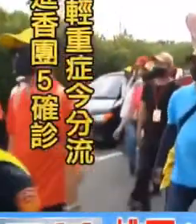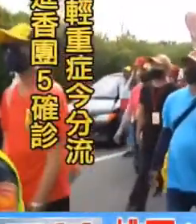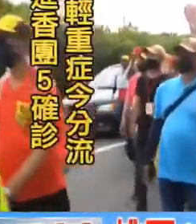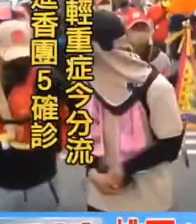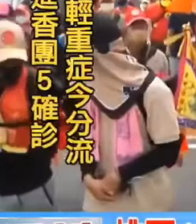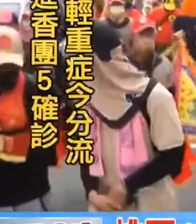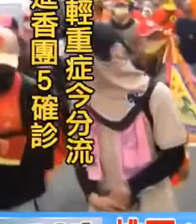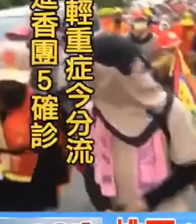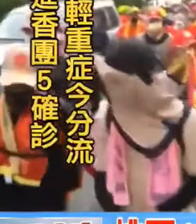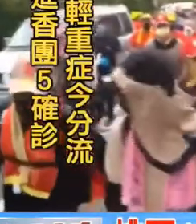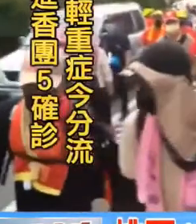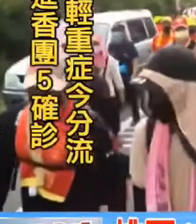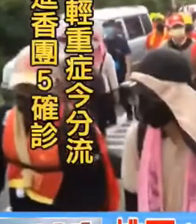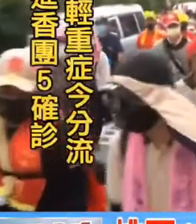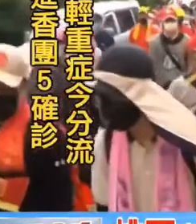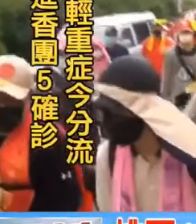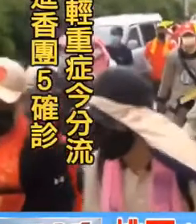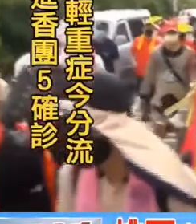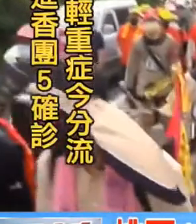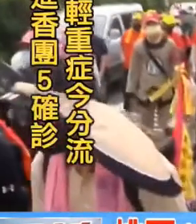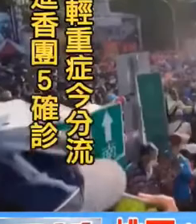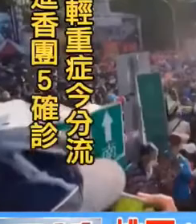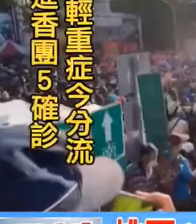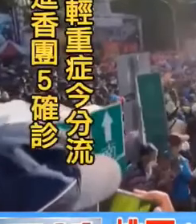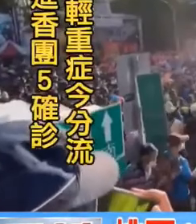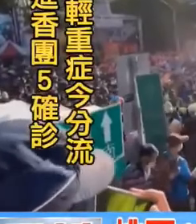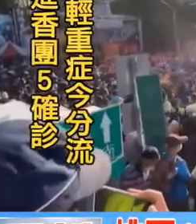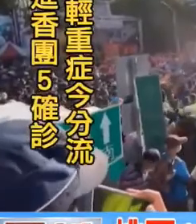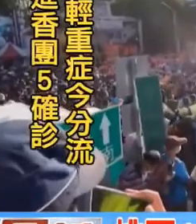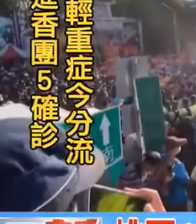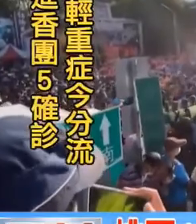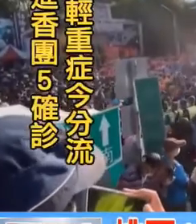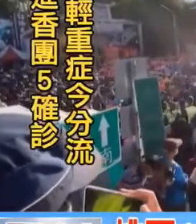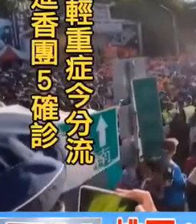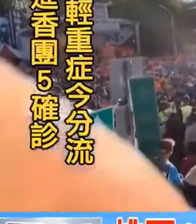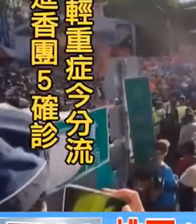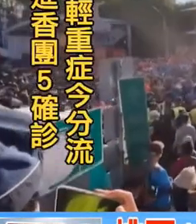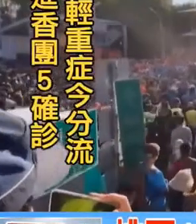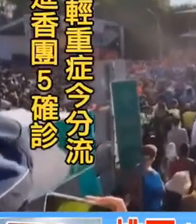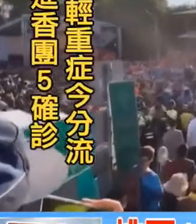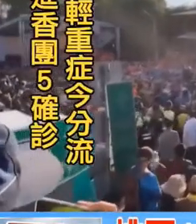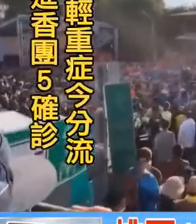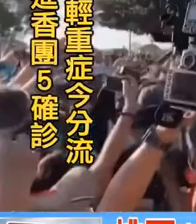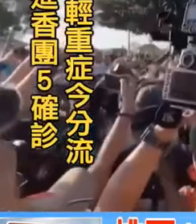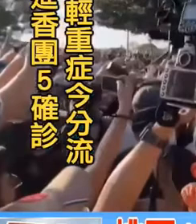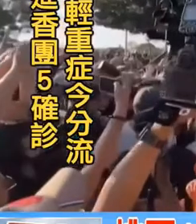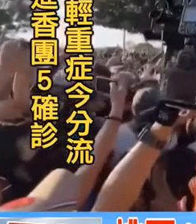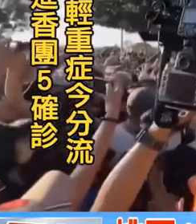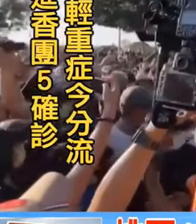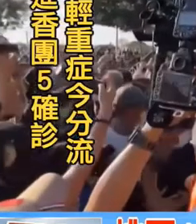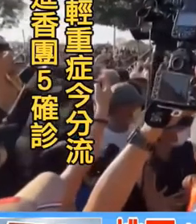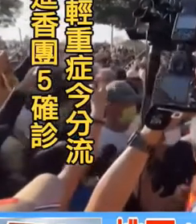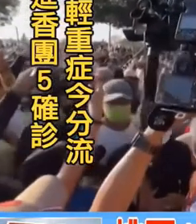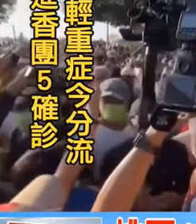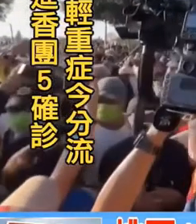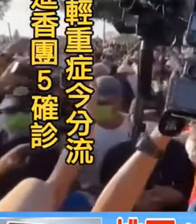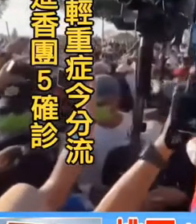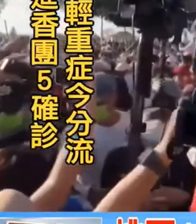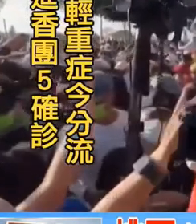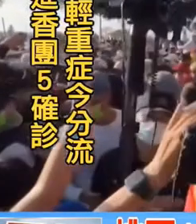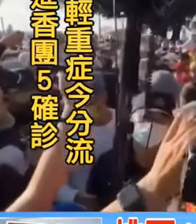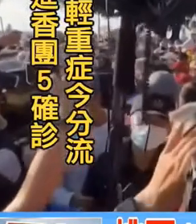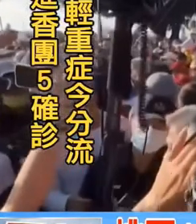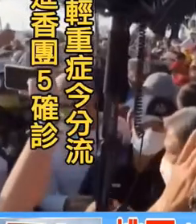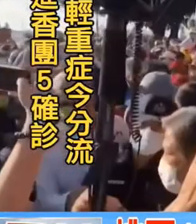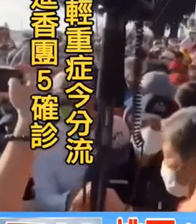锁定1700整点新闻，来关心桃园今天公布新增了87例的本土个案。值得注意的是，新增屏东溯